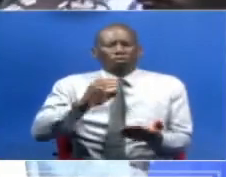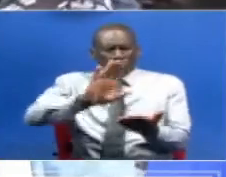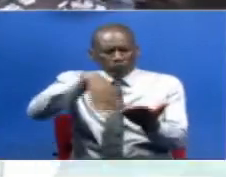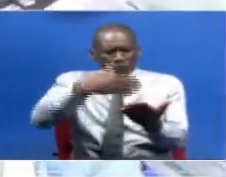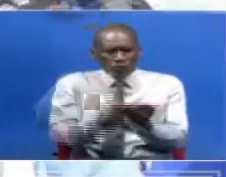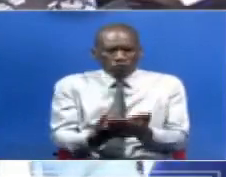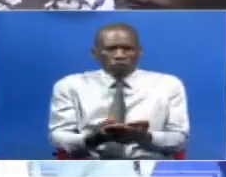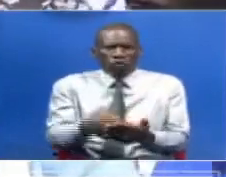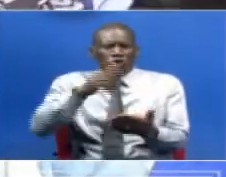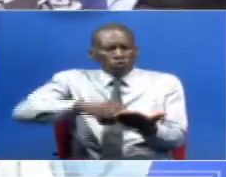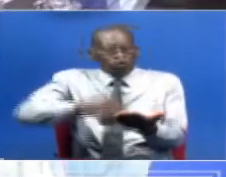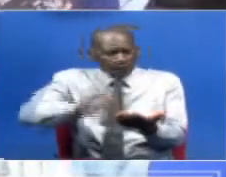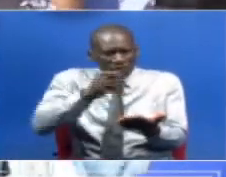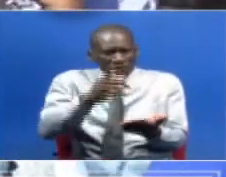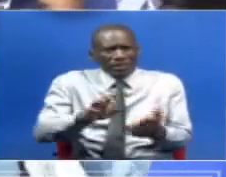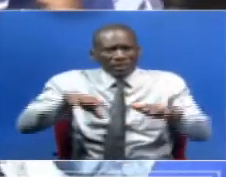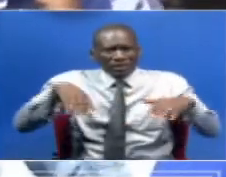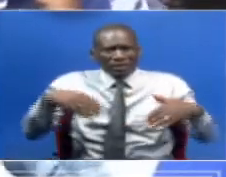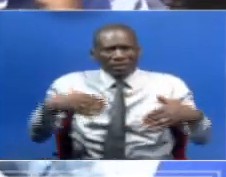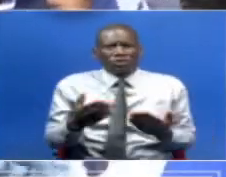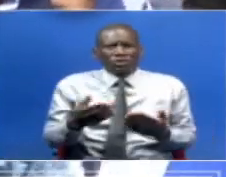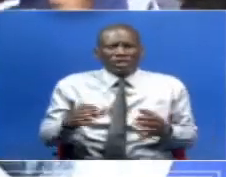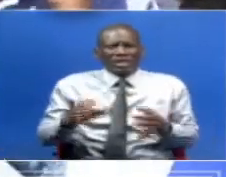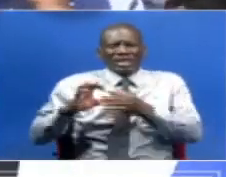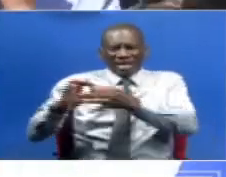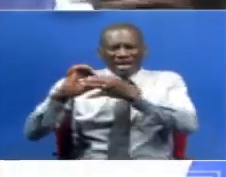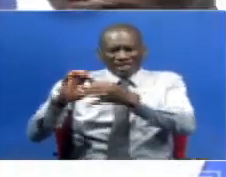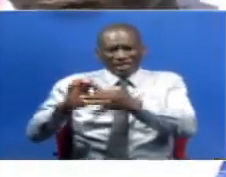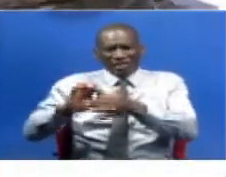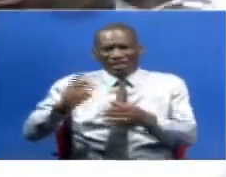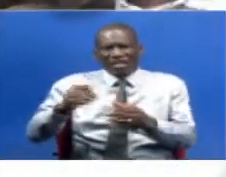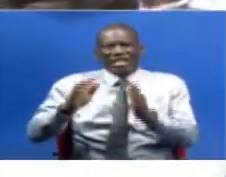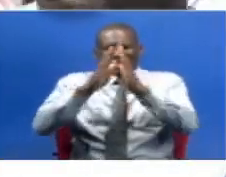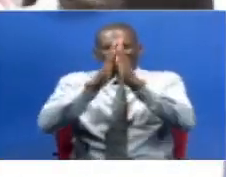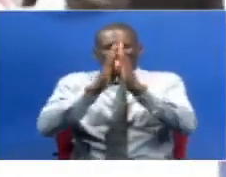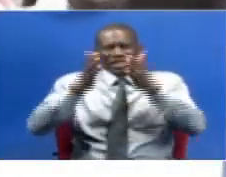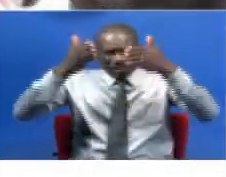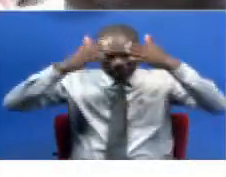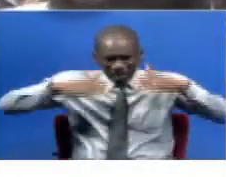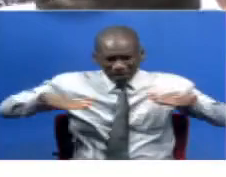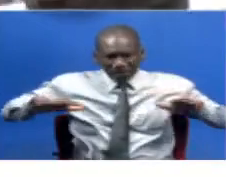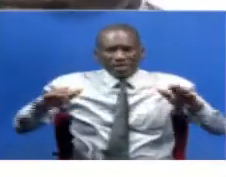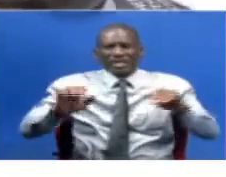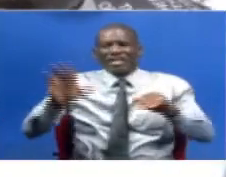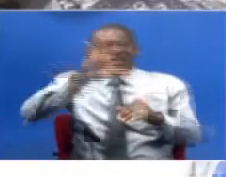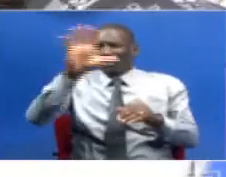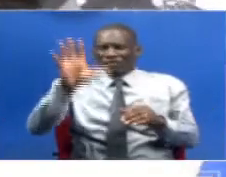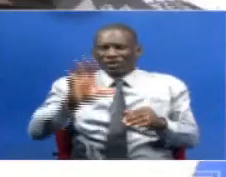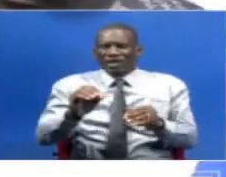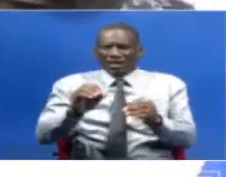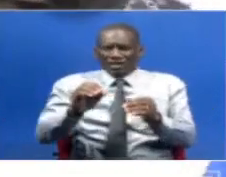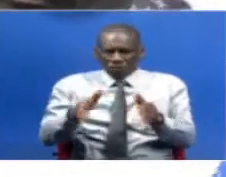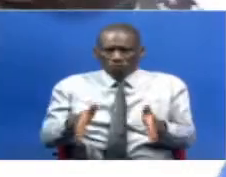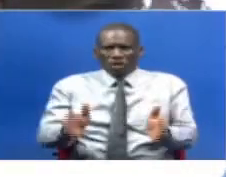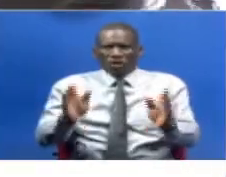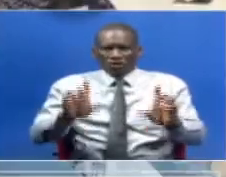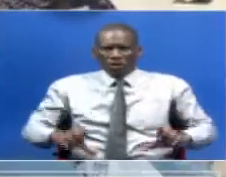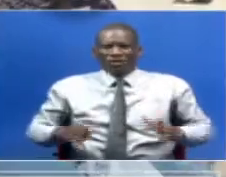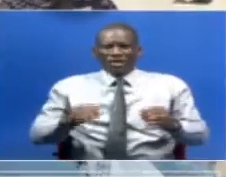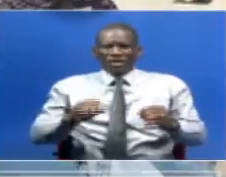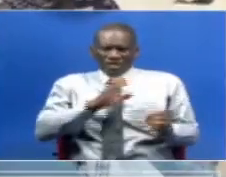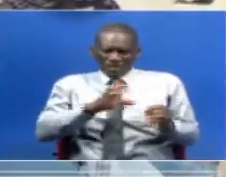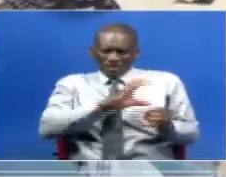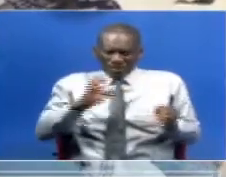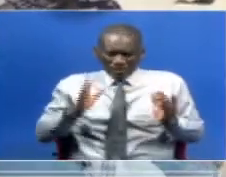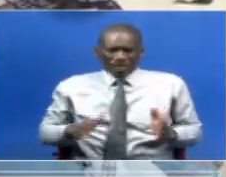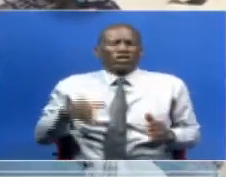written there is all about our culture in Islamically, in Africanisms, in Christians. Hatutaki